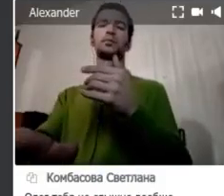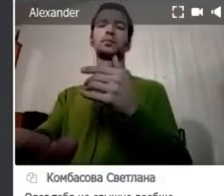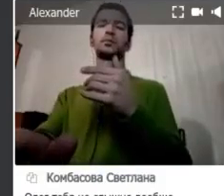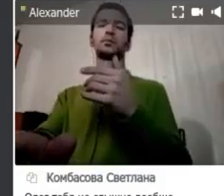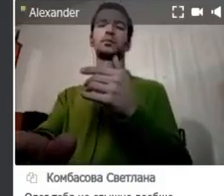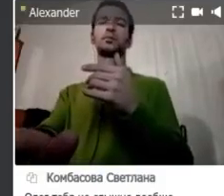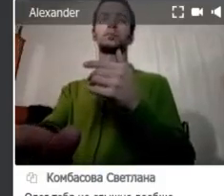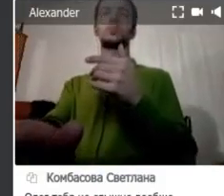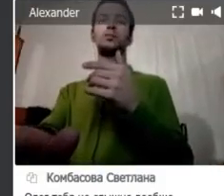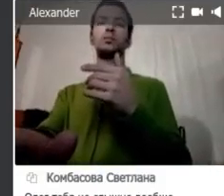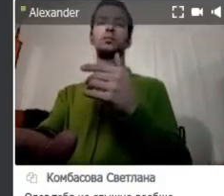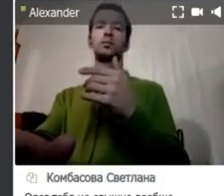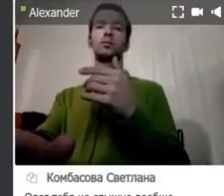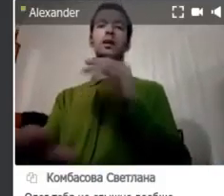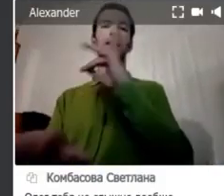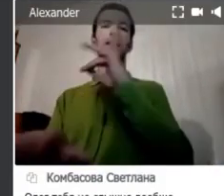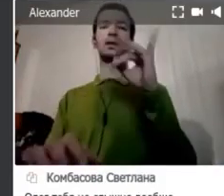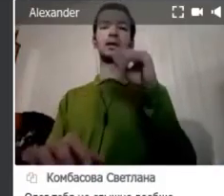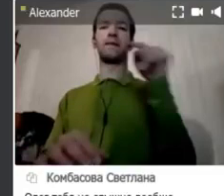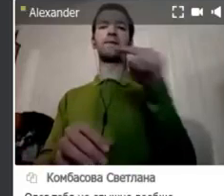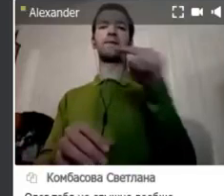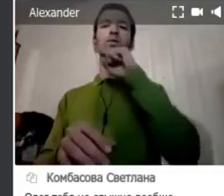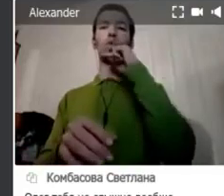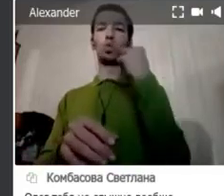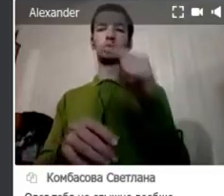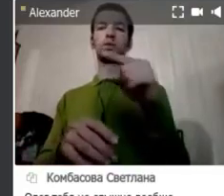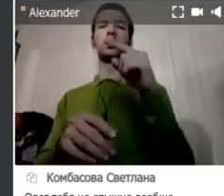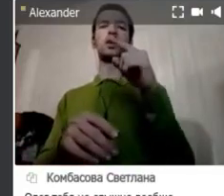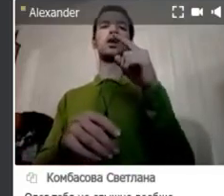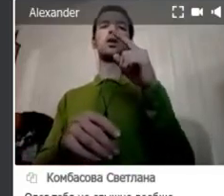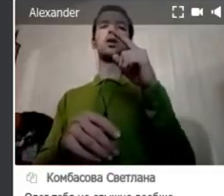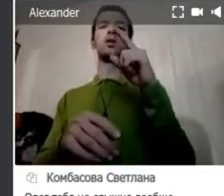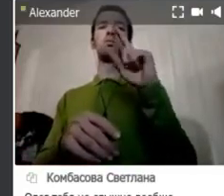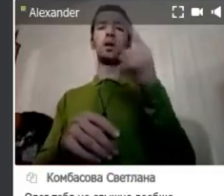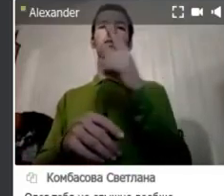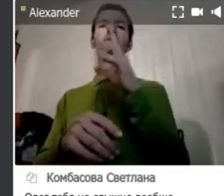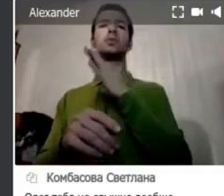формулировка, но она и сейчас есть, что